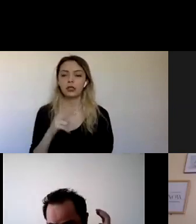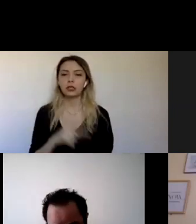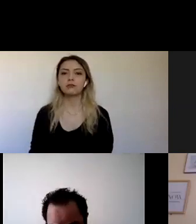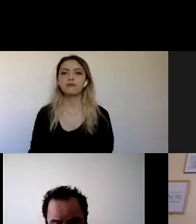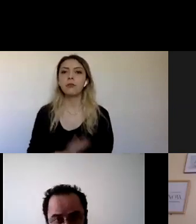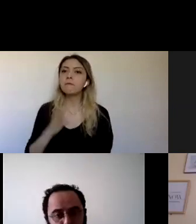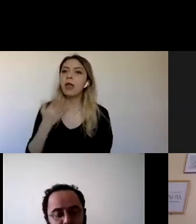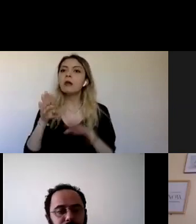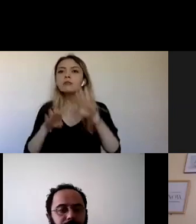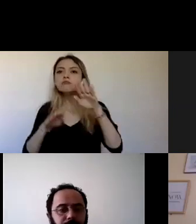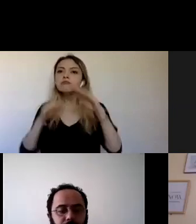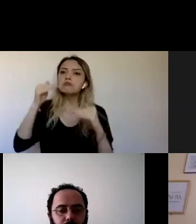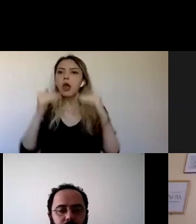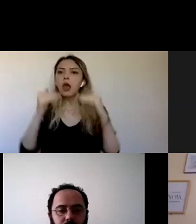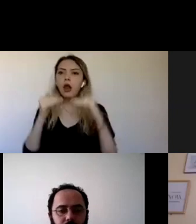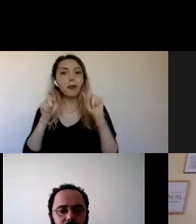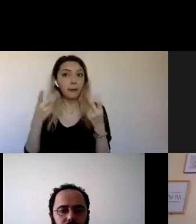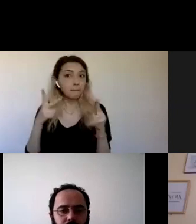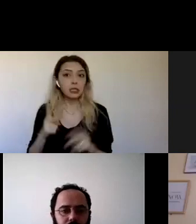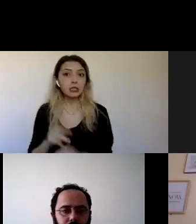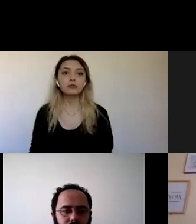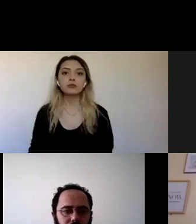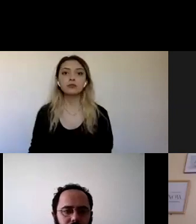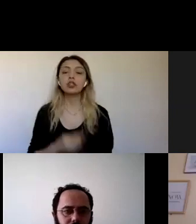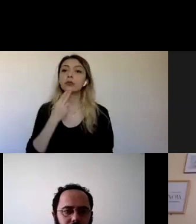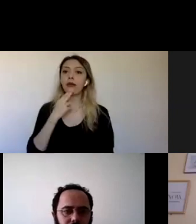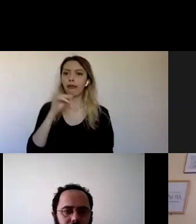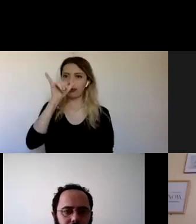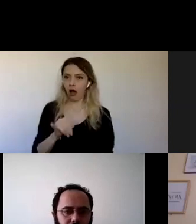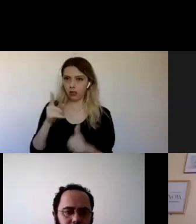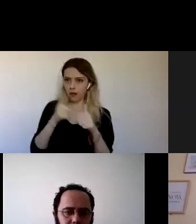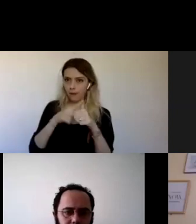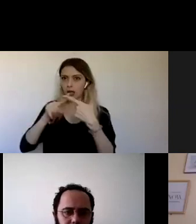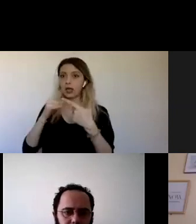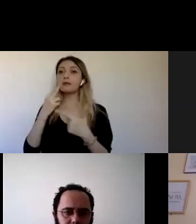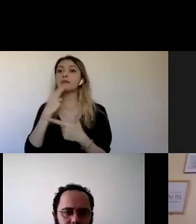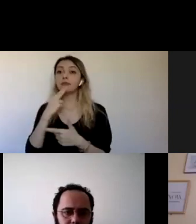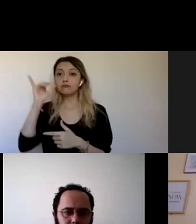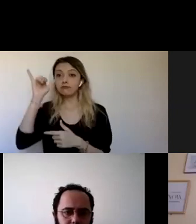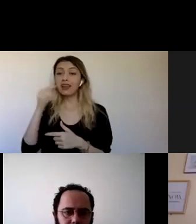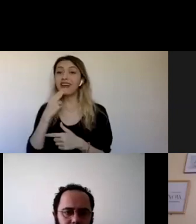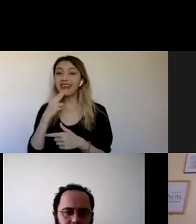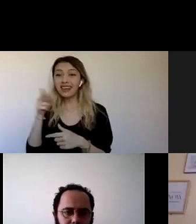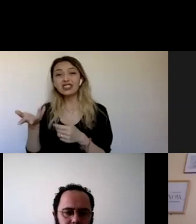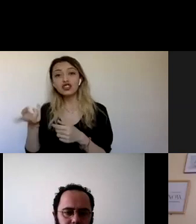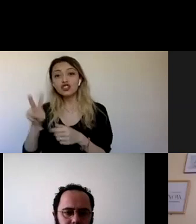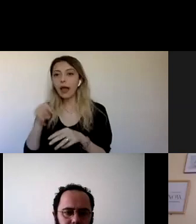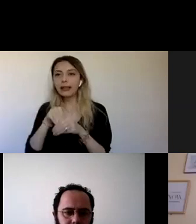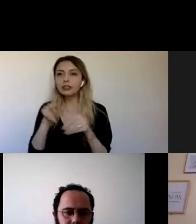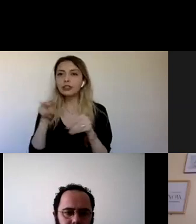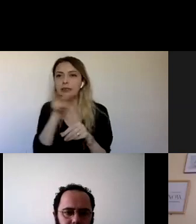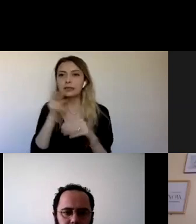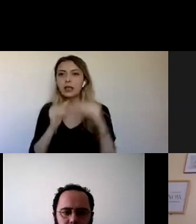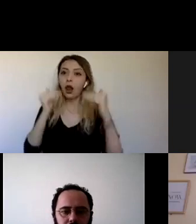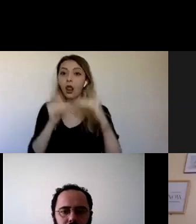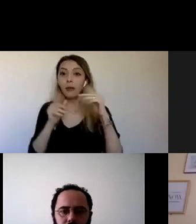kıyaslayabilirsiniz. Mesela kadın hakları, kadın cinayetleri diye arama var mı diye bakalım bir yandan ki vardır muhtemelen.